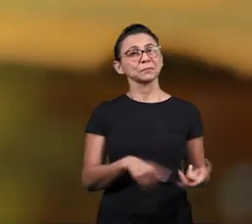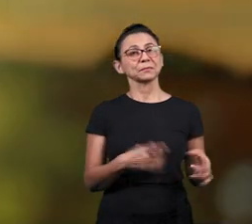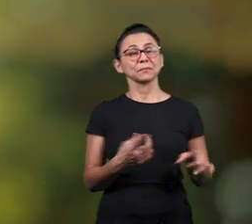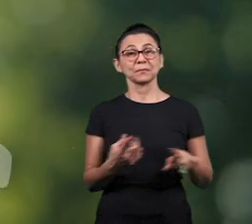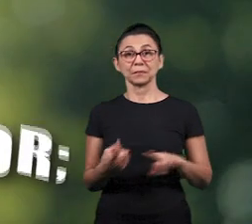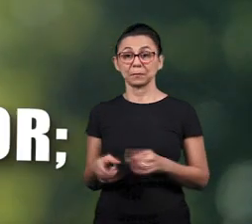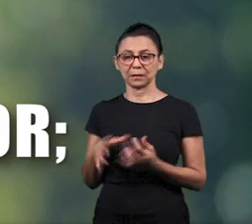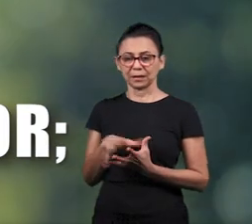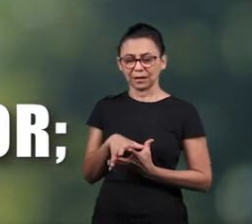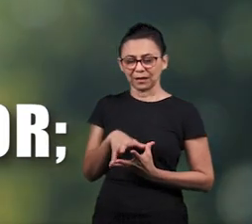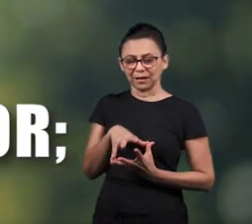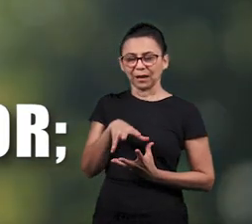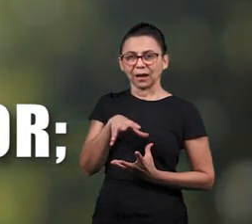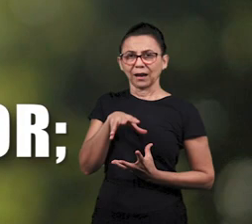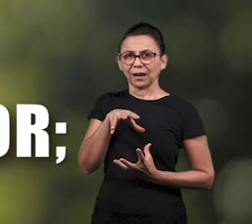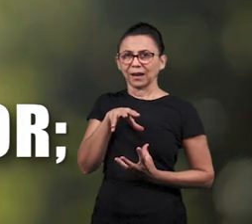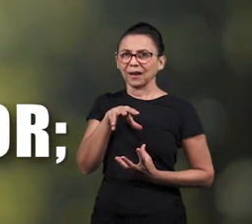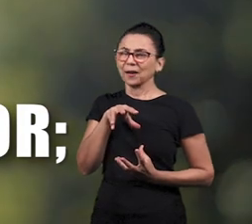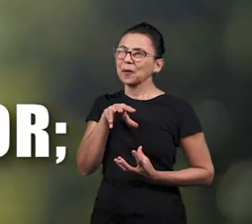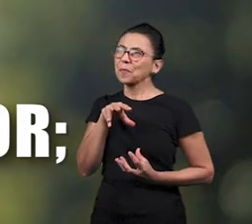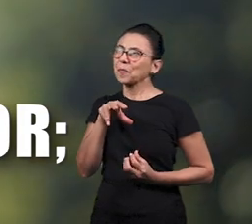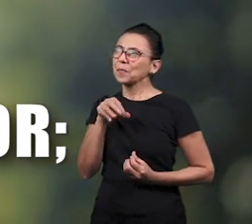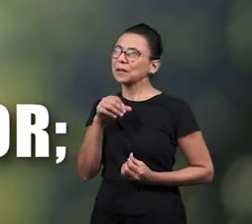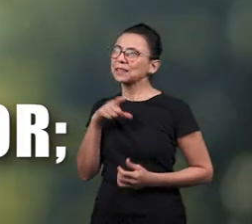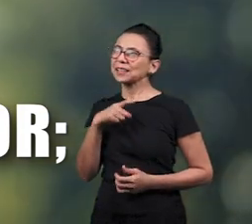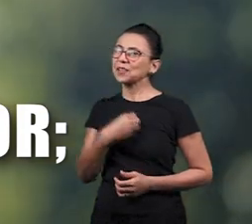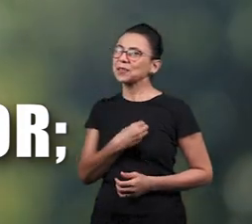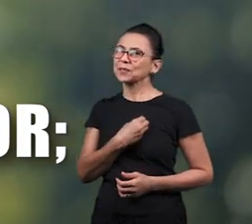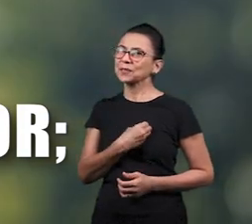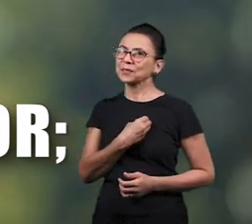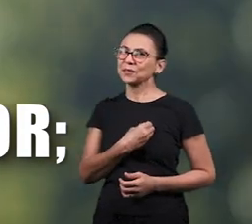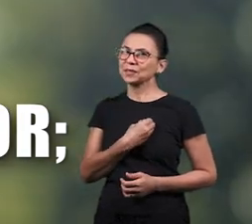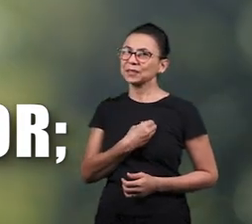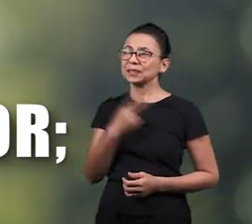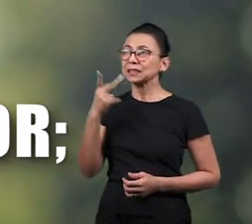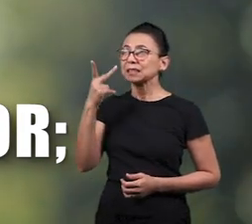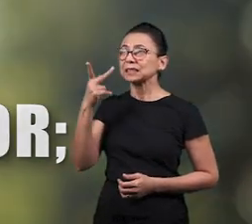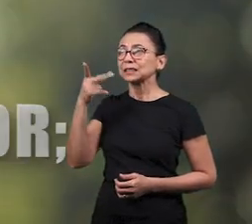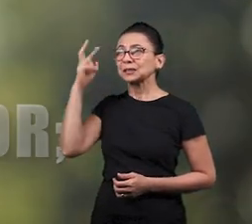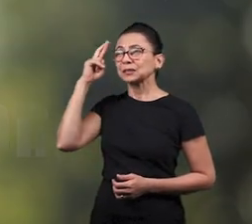Имеет жизнь только в любви Твоей.